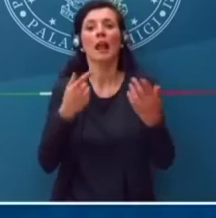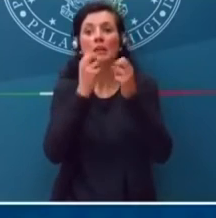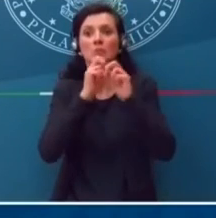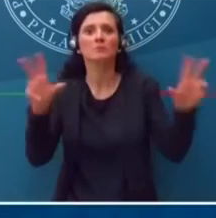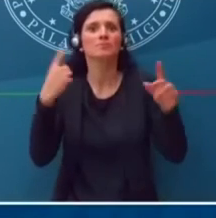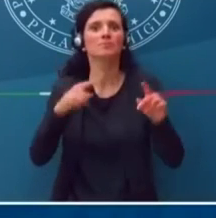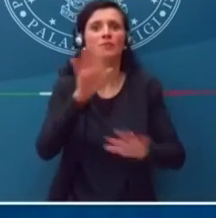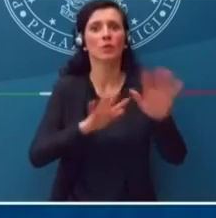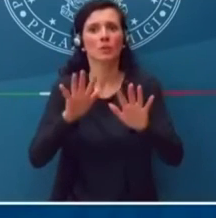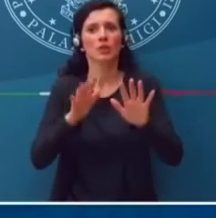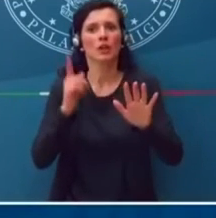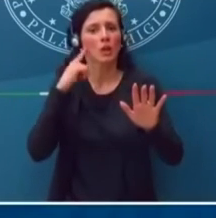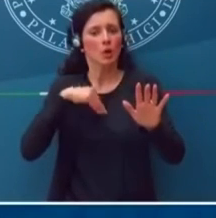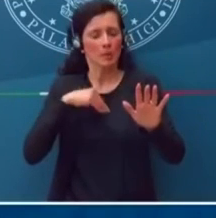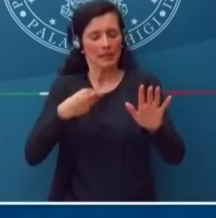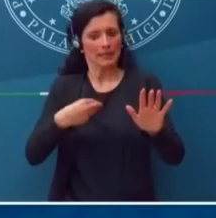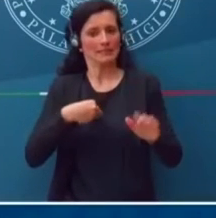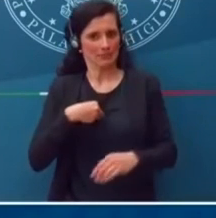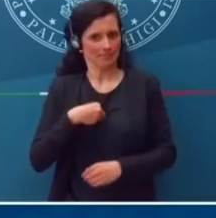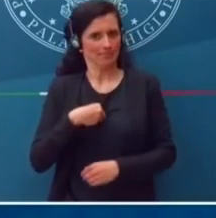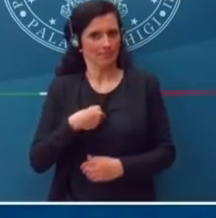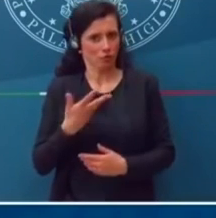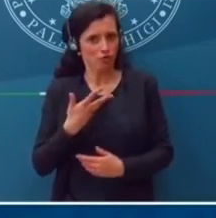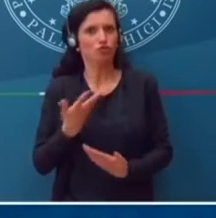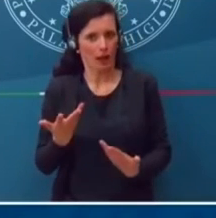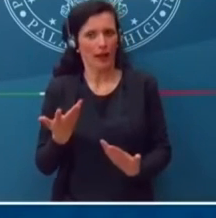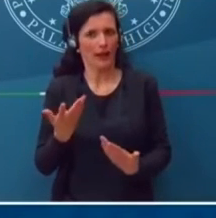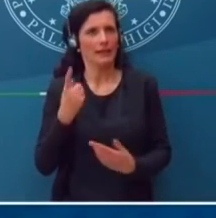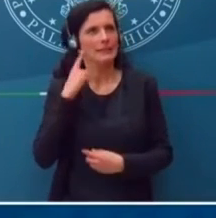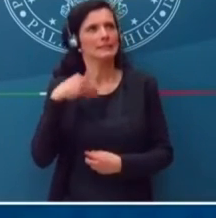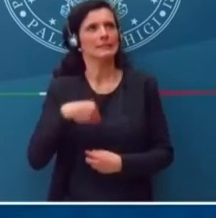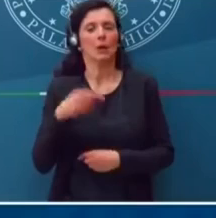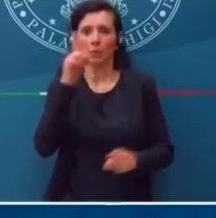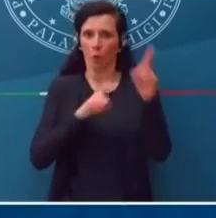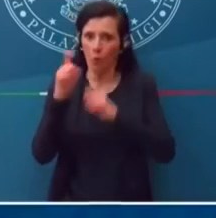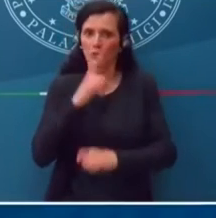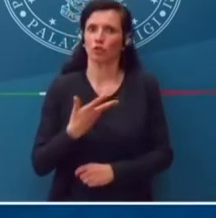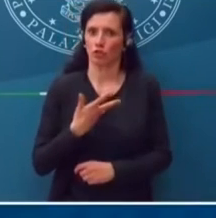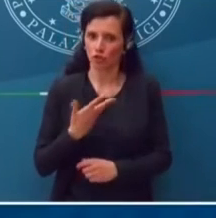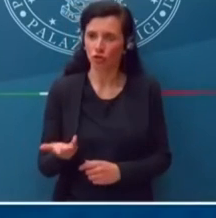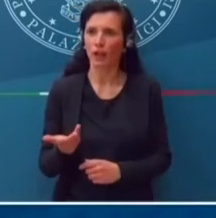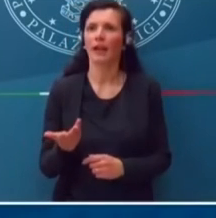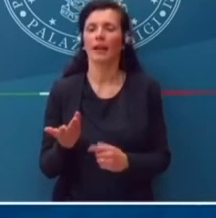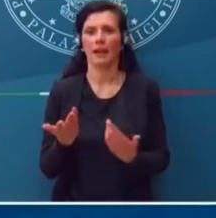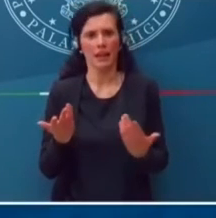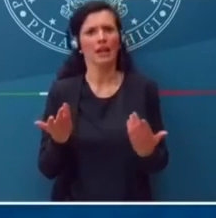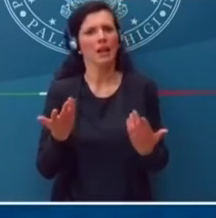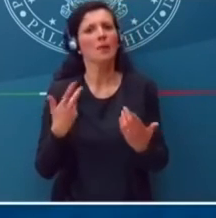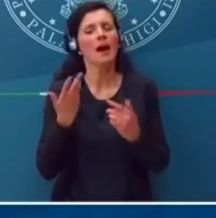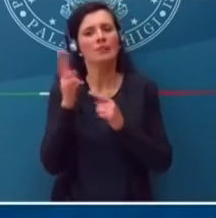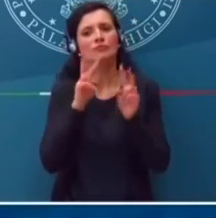messaggio che viene dato con grande serietà, con grande anche